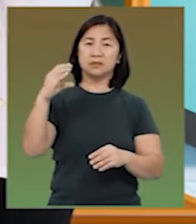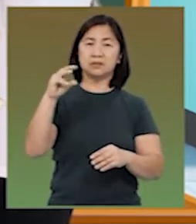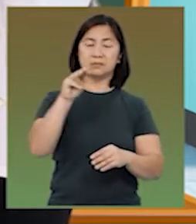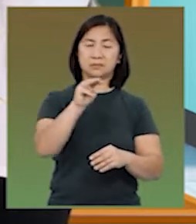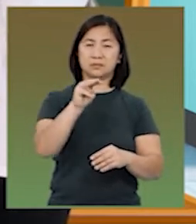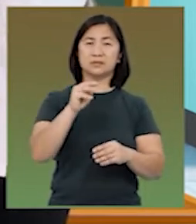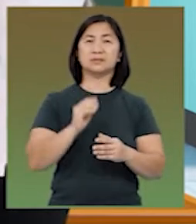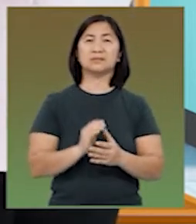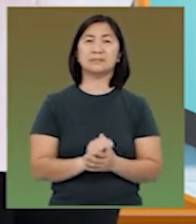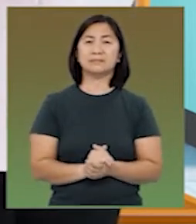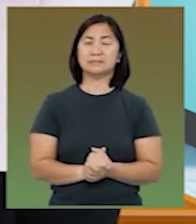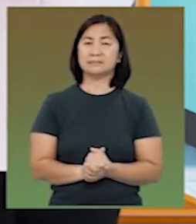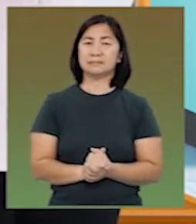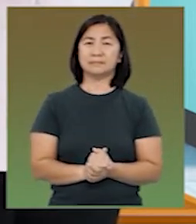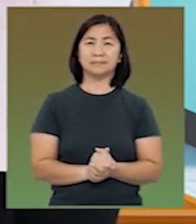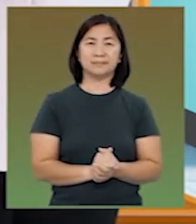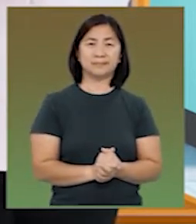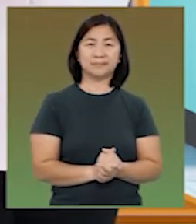centimeters.